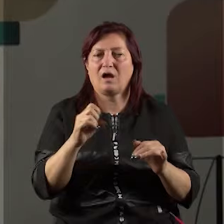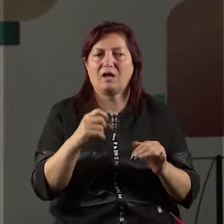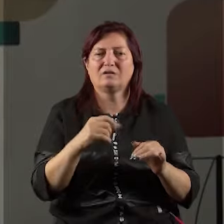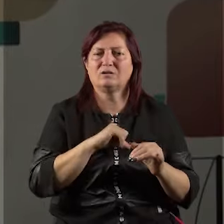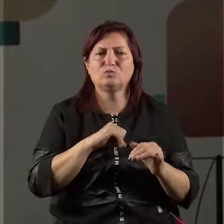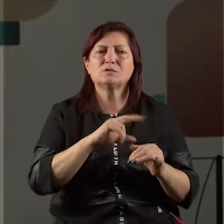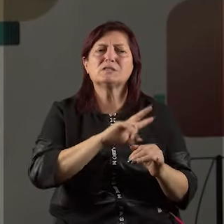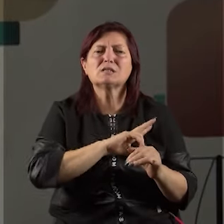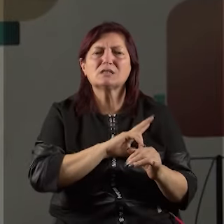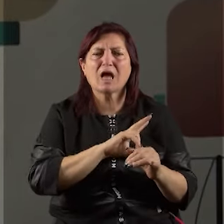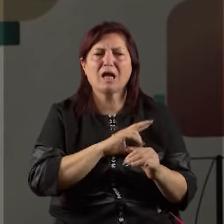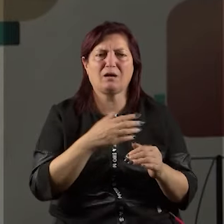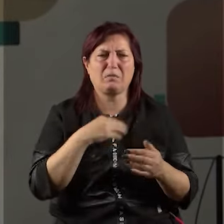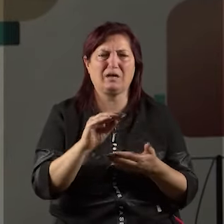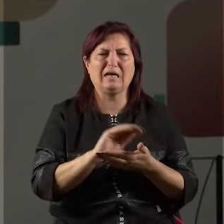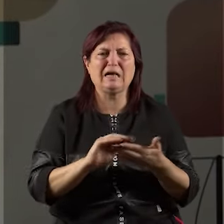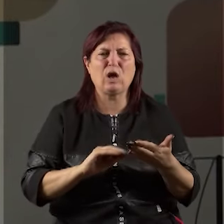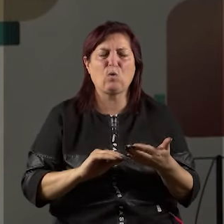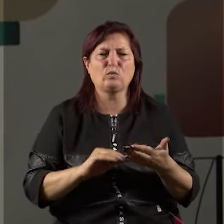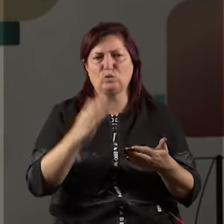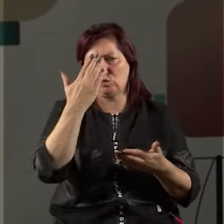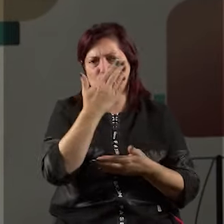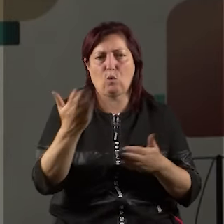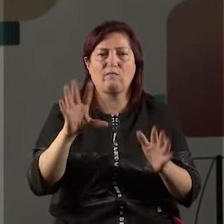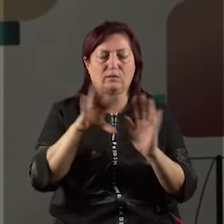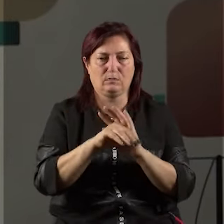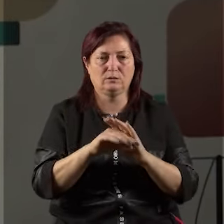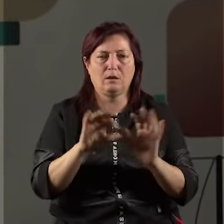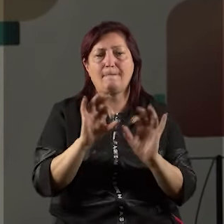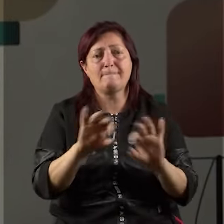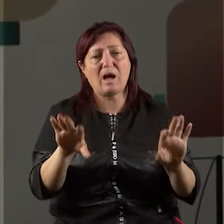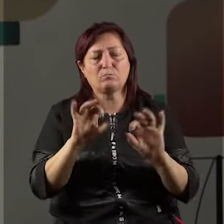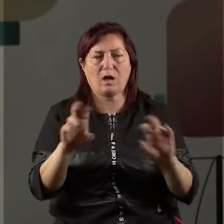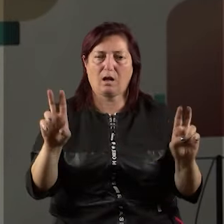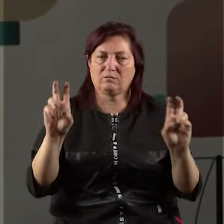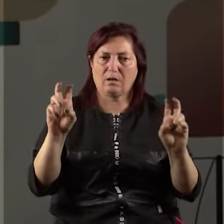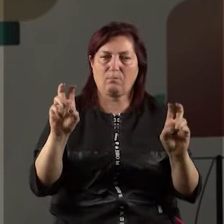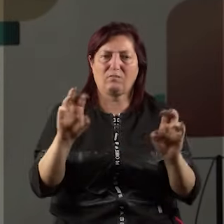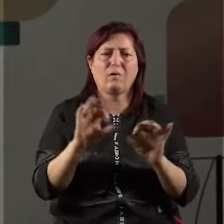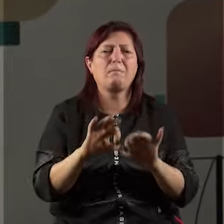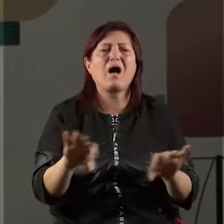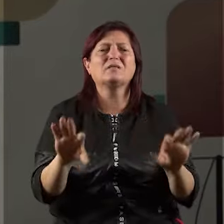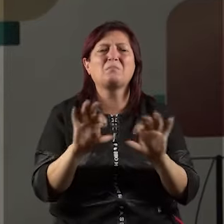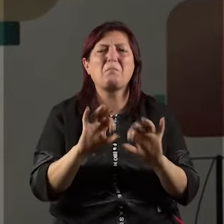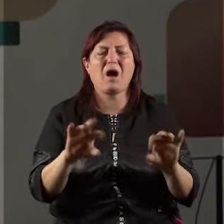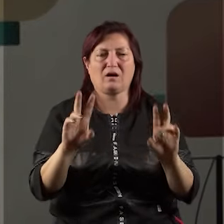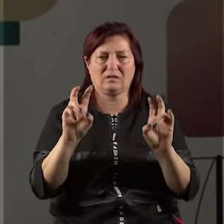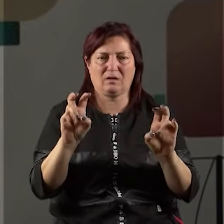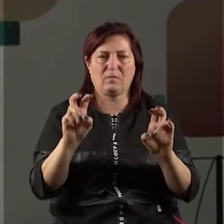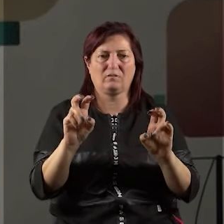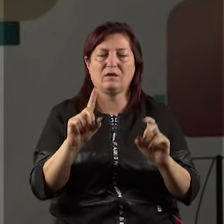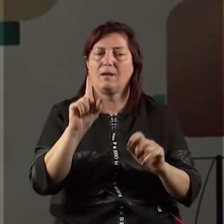մեր գրողների ժողովրդի մեջ, պատմական թեմաներով, պատմական,